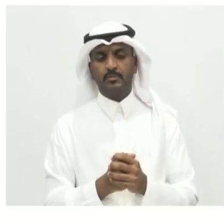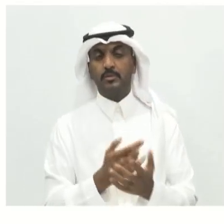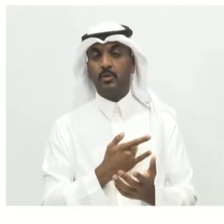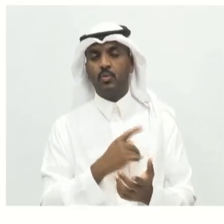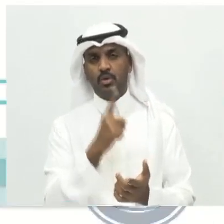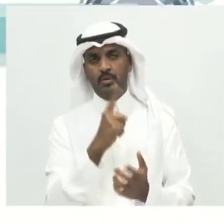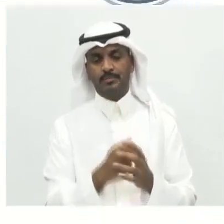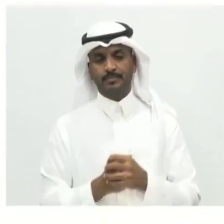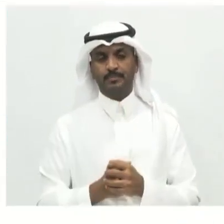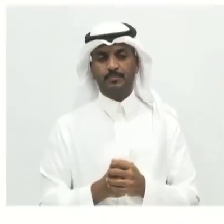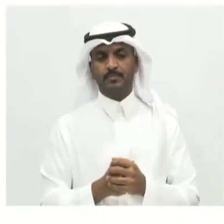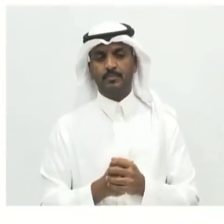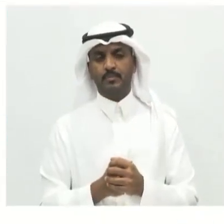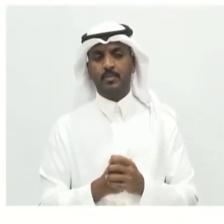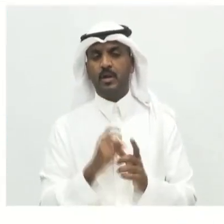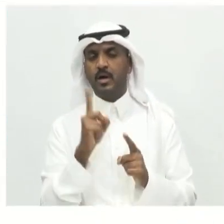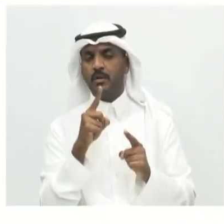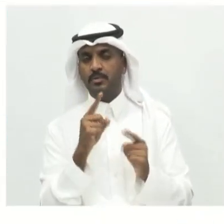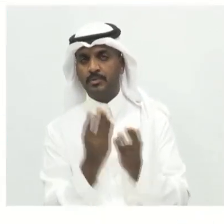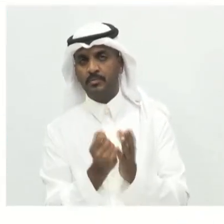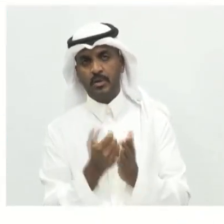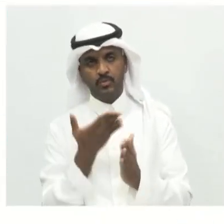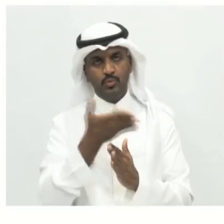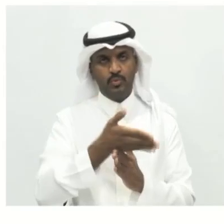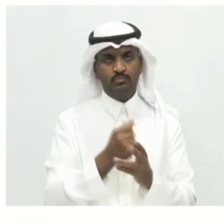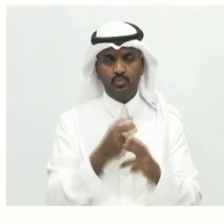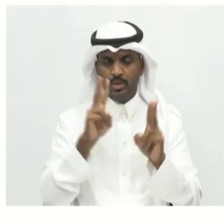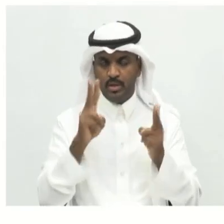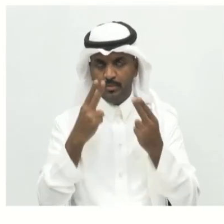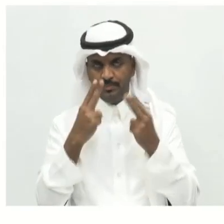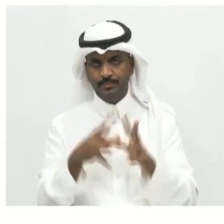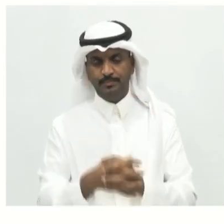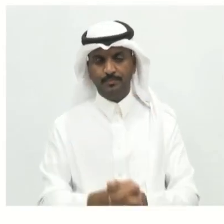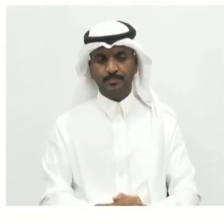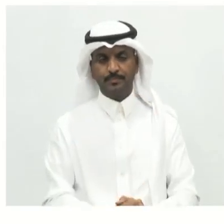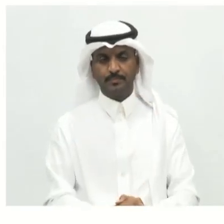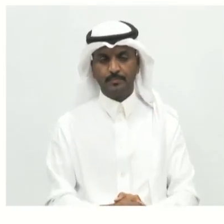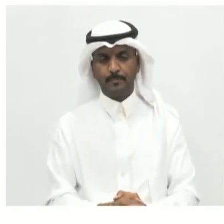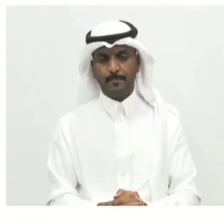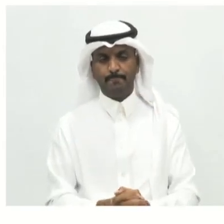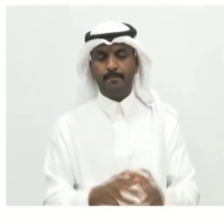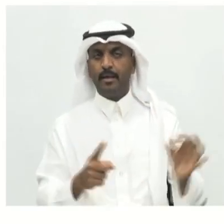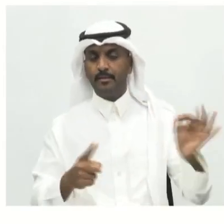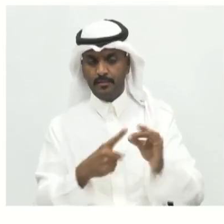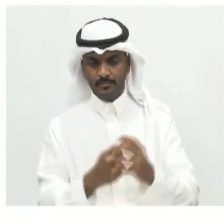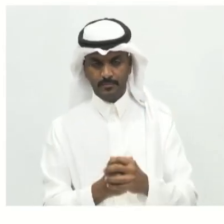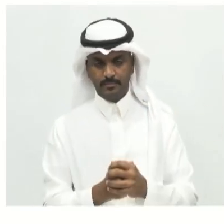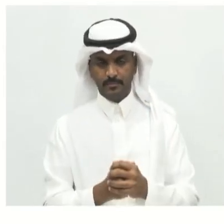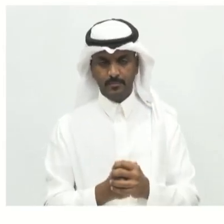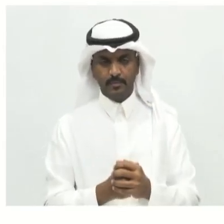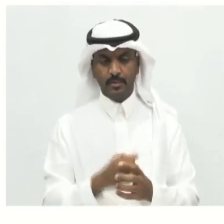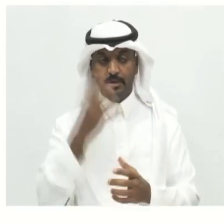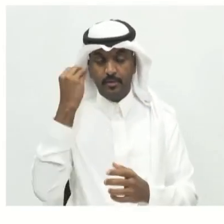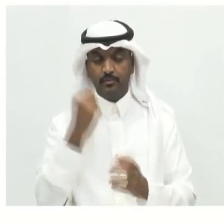عليه وهذا هو رابط الدرس الرقمي لمن اراد ان يتابعنا من خلاله ناتي للاهداف ان